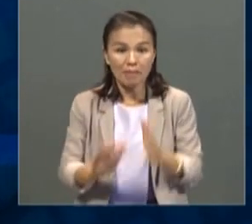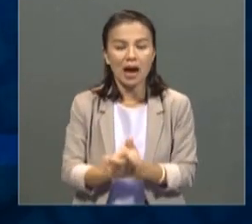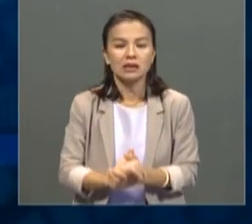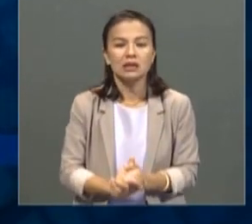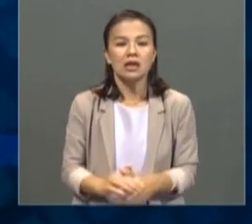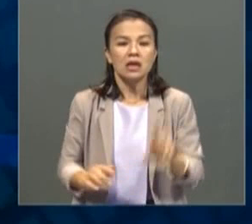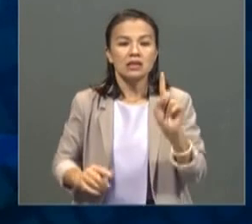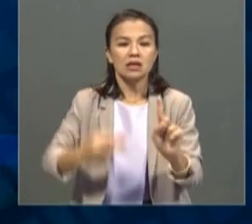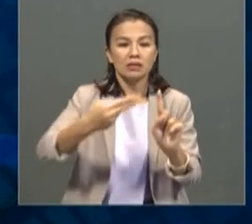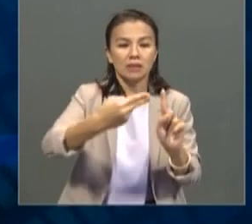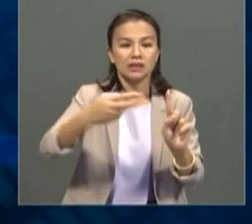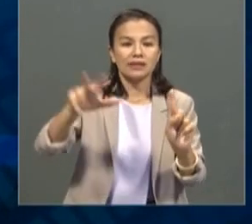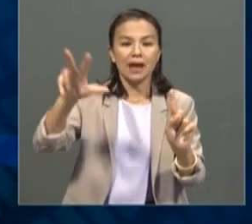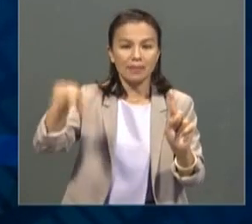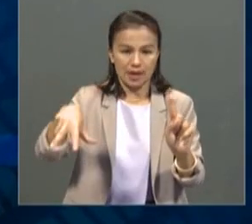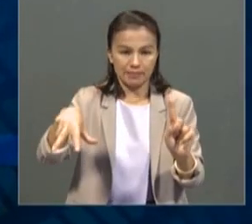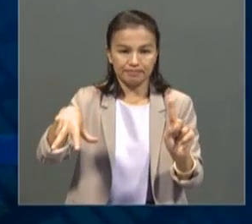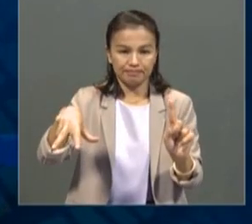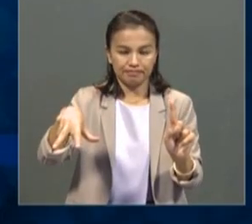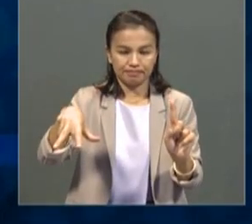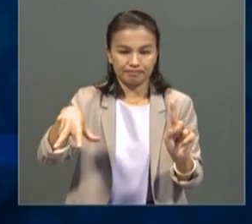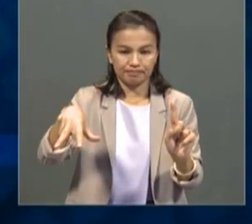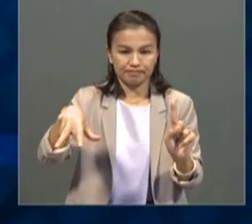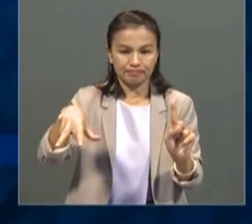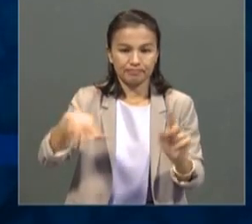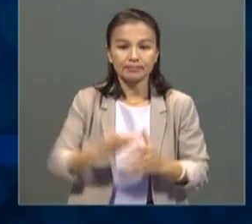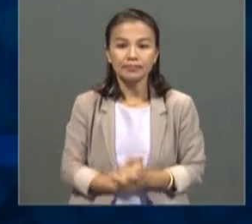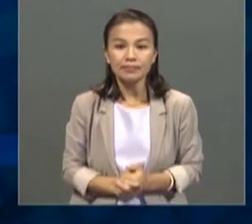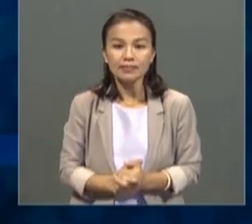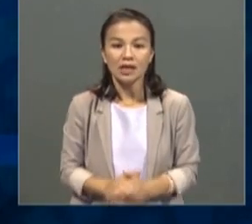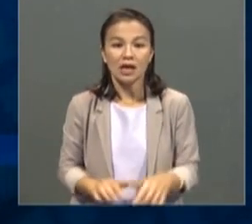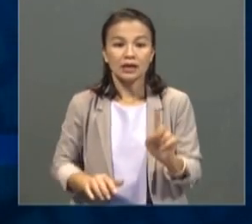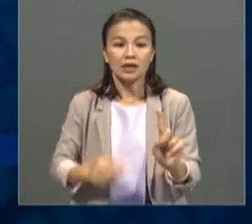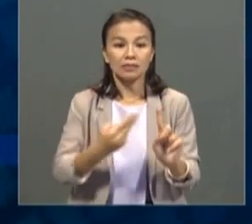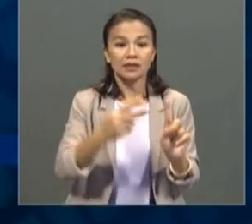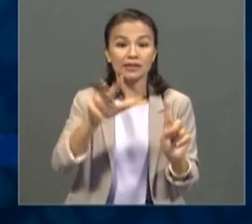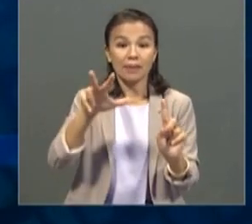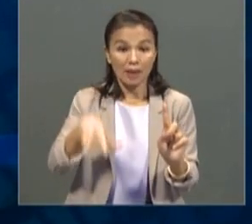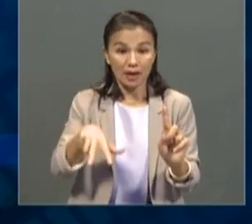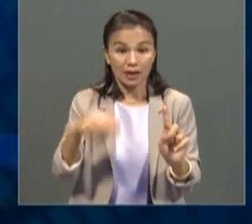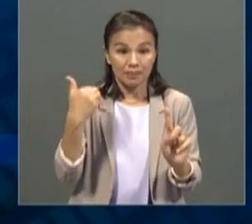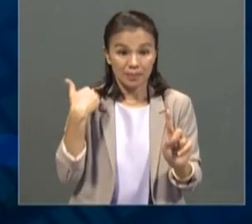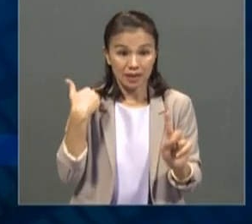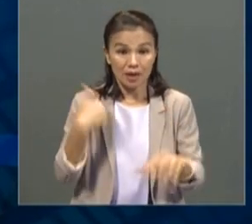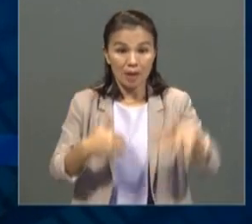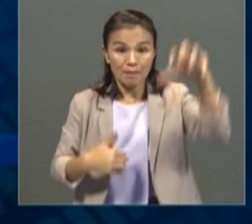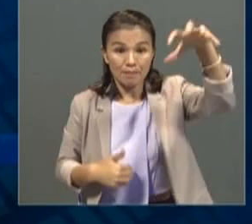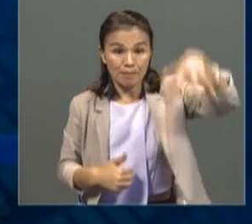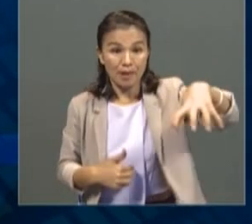င်ခွေလာပြင်မှာကျွန်တော်1000ကျော်ပေါ့နော်1000 3000လောက်ရှိပါတယ်